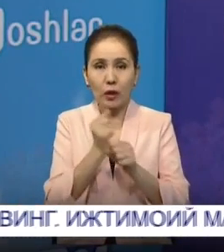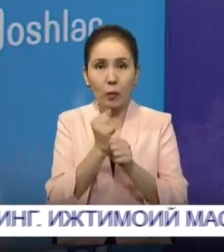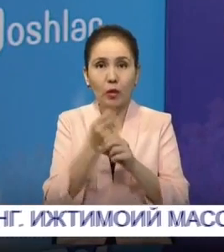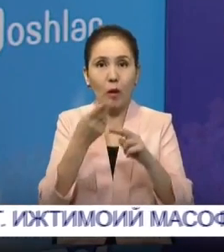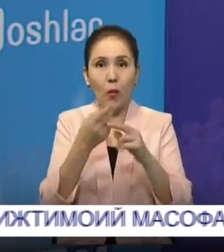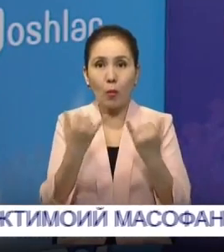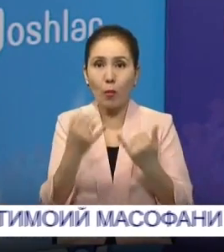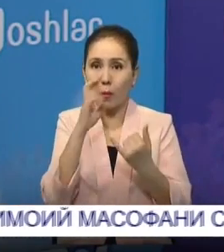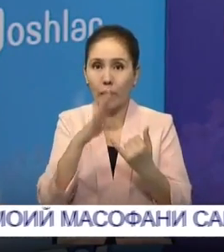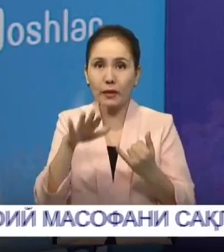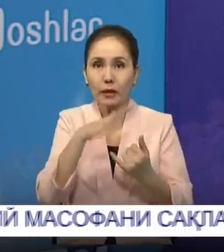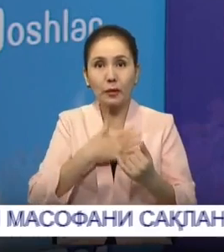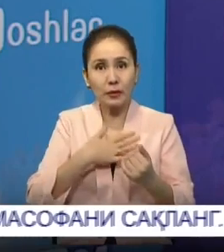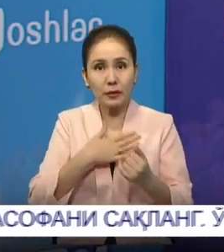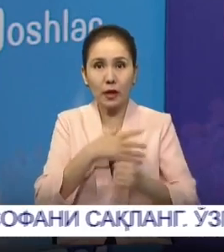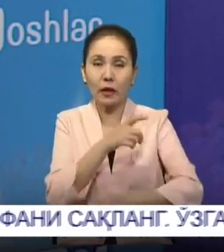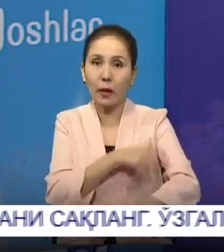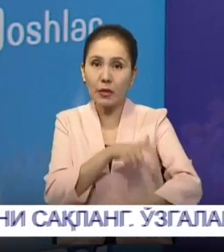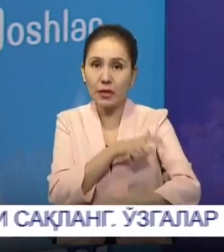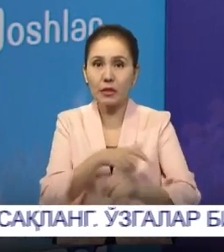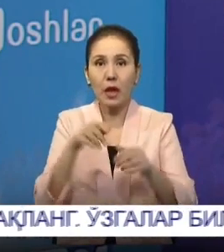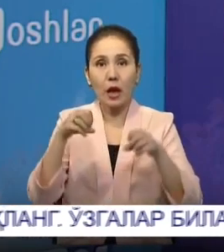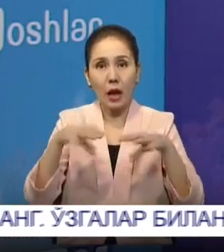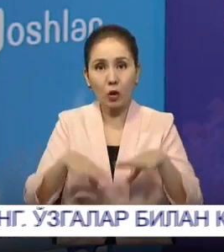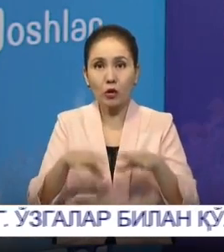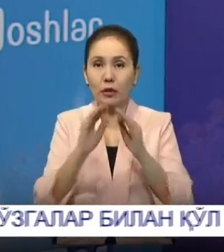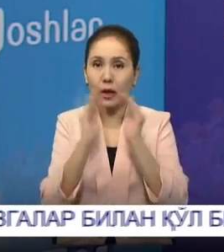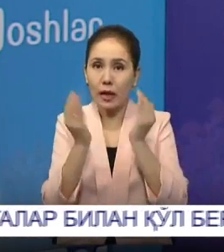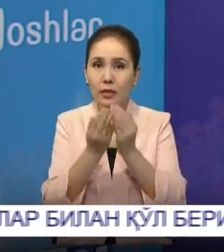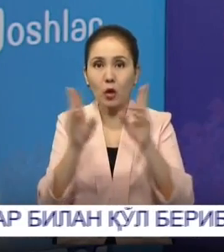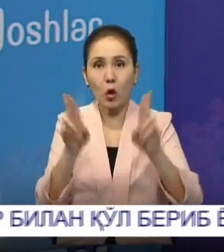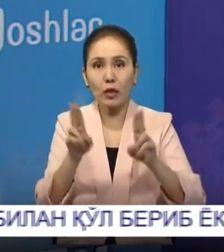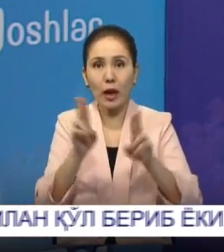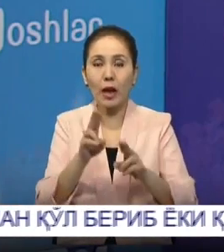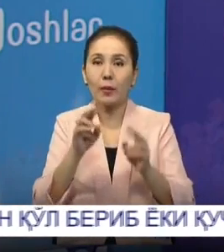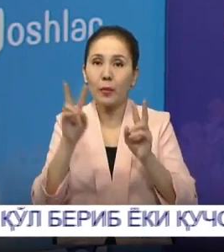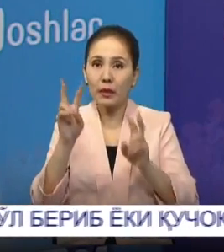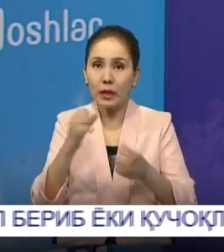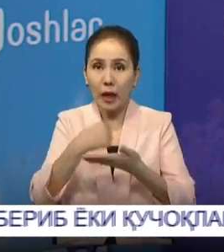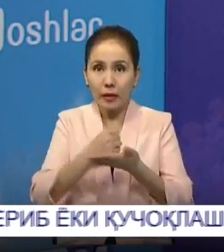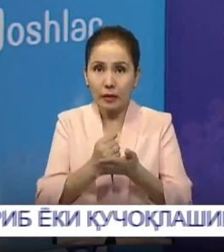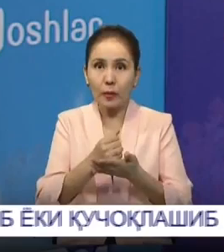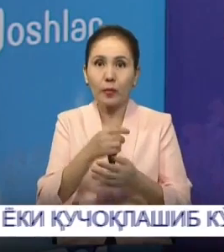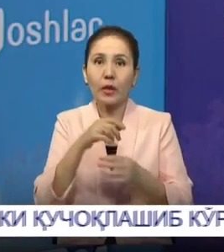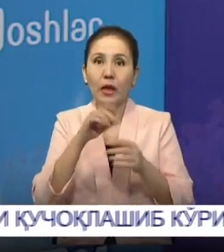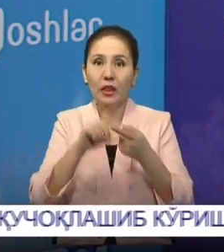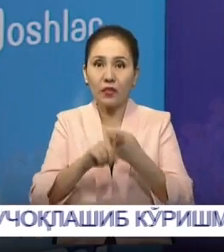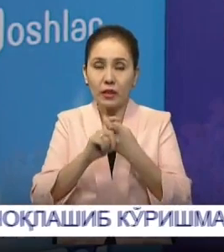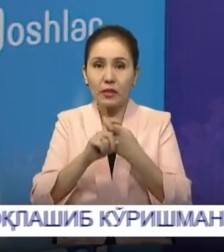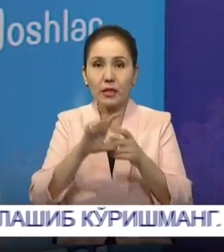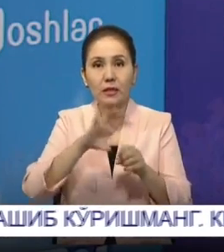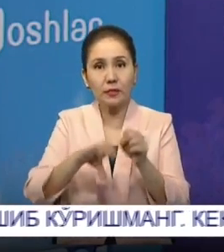Мамлекетімізді хам Республика Махсус комиссиясы қарары білен карантин қойдалары белгіленіп, инфекцияны жүловләшке етібар берілепті.